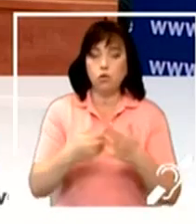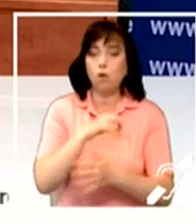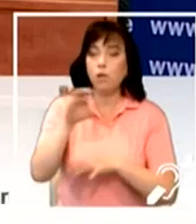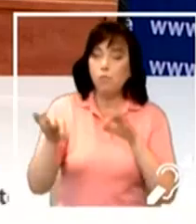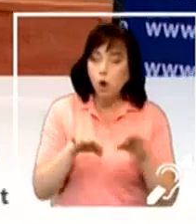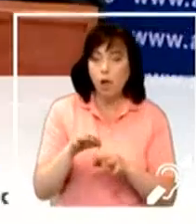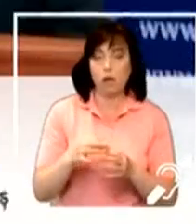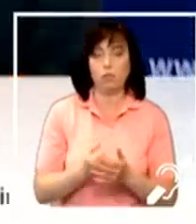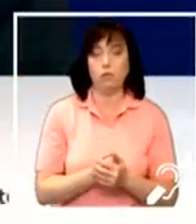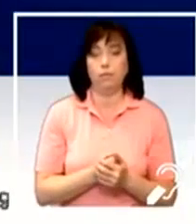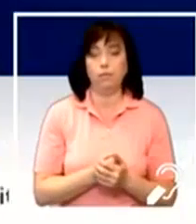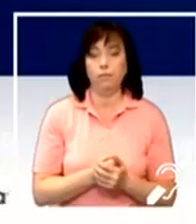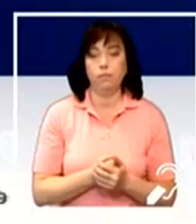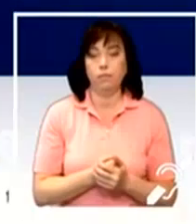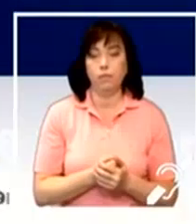interes comun,